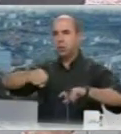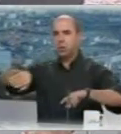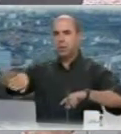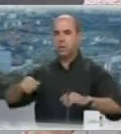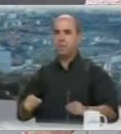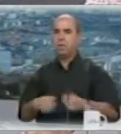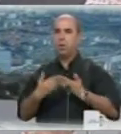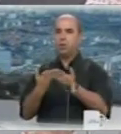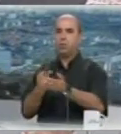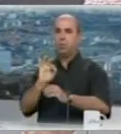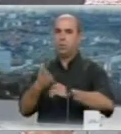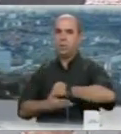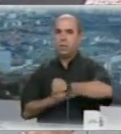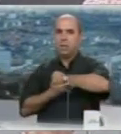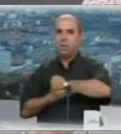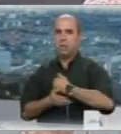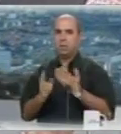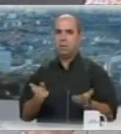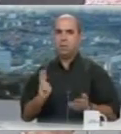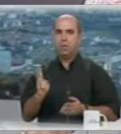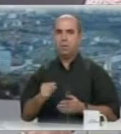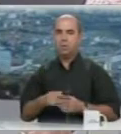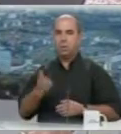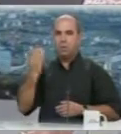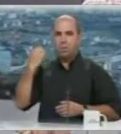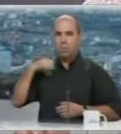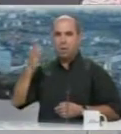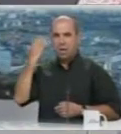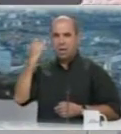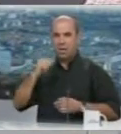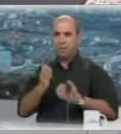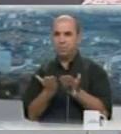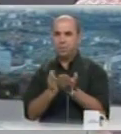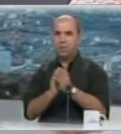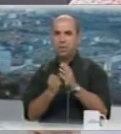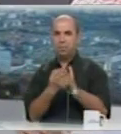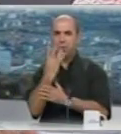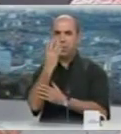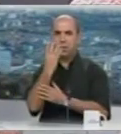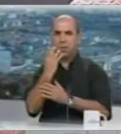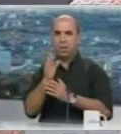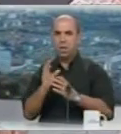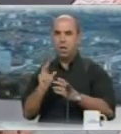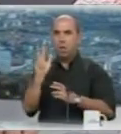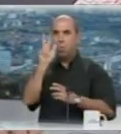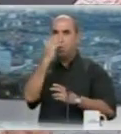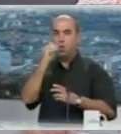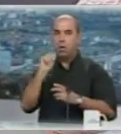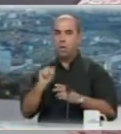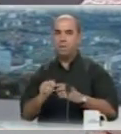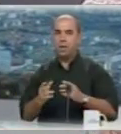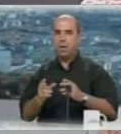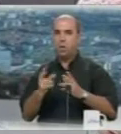يقدم مساعدات، وأخيرا مؤخرا فقط خرج الكتاب تاعه جديد اللي هو اسمه أعتقد مونوغرافيا،